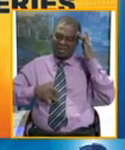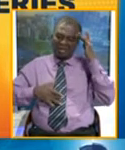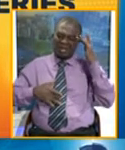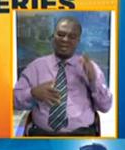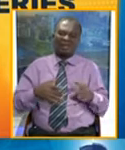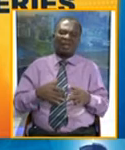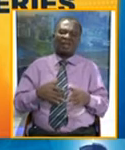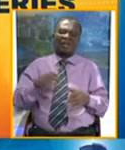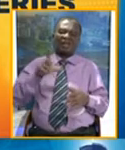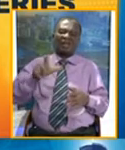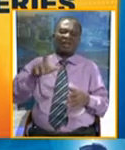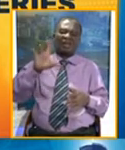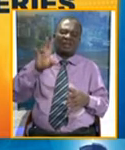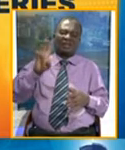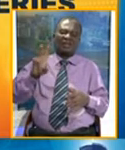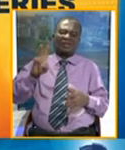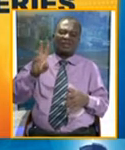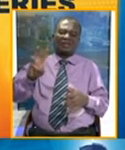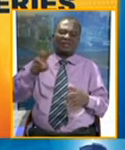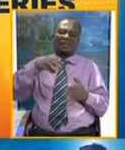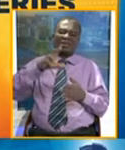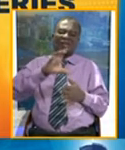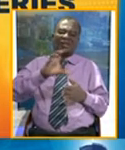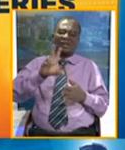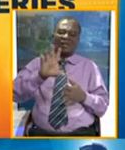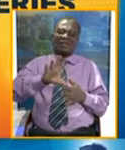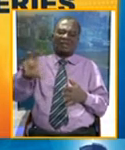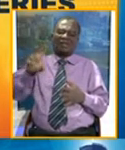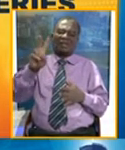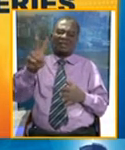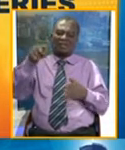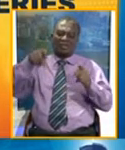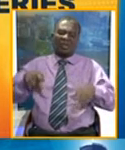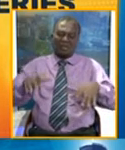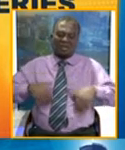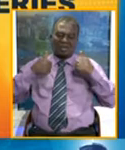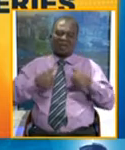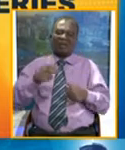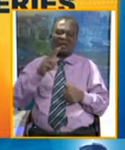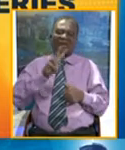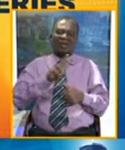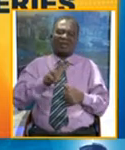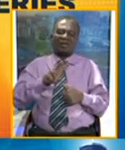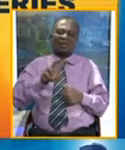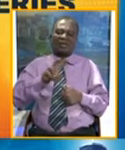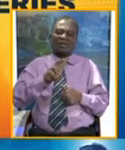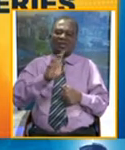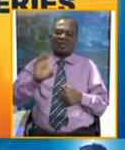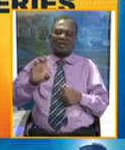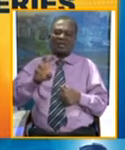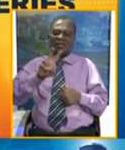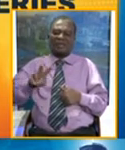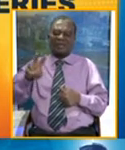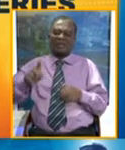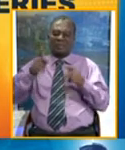coronavirus, 36 502 personnes guéries, 222 décès et 3877